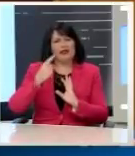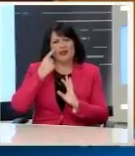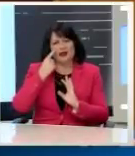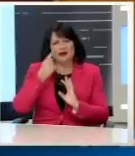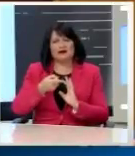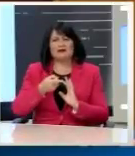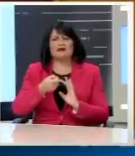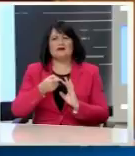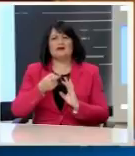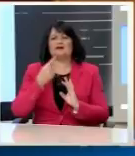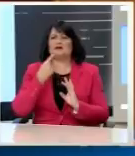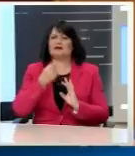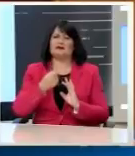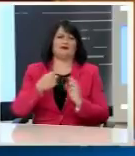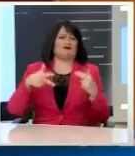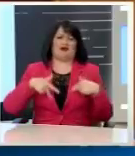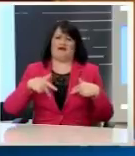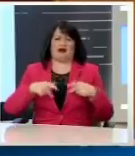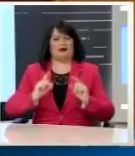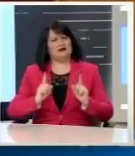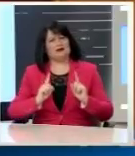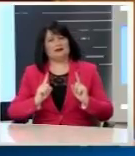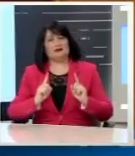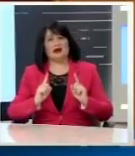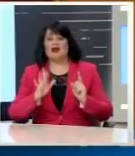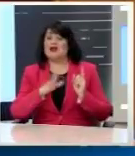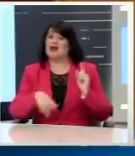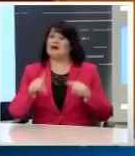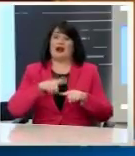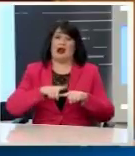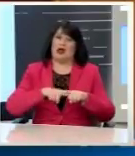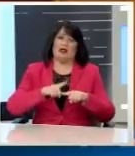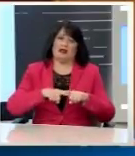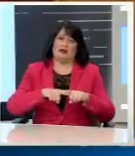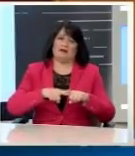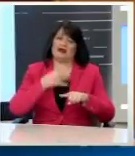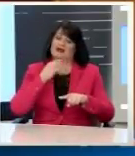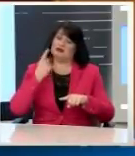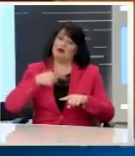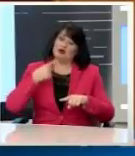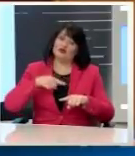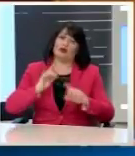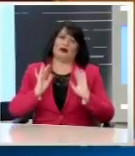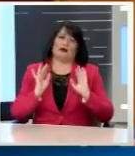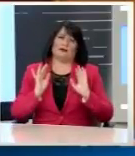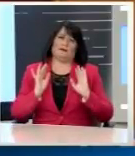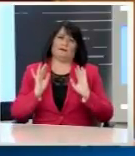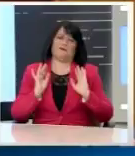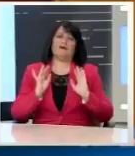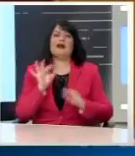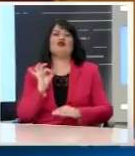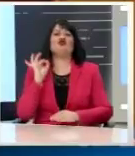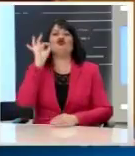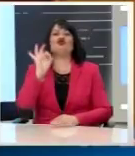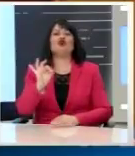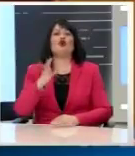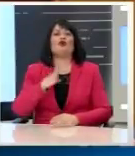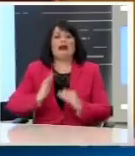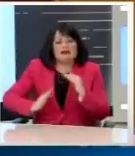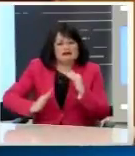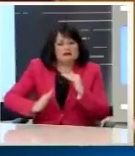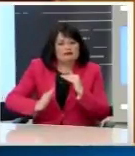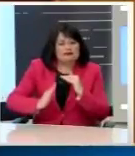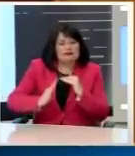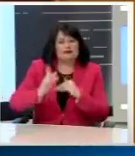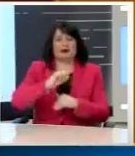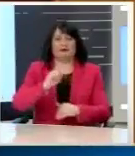έλεγα εγώ όχι δυσφημιστικά για την κυβέρνηση, δυσφημιστικά για τη χώρα, με στόχο να εμποδίσετε την ανάκαμψη. Σας